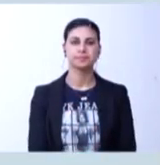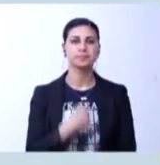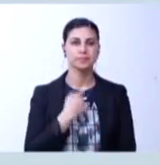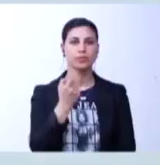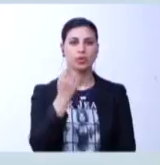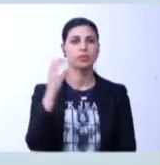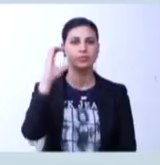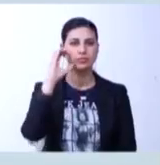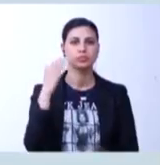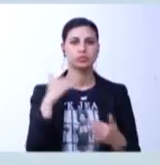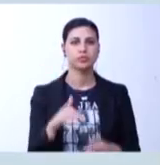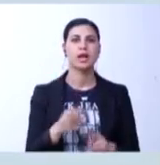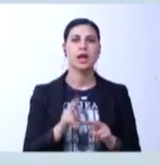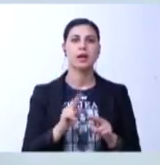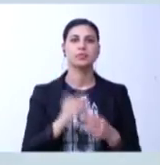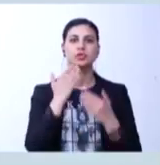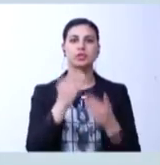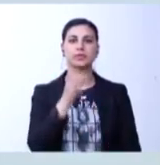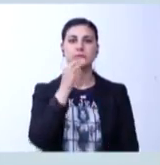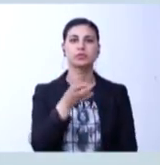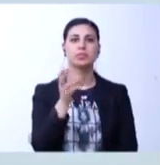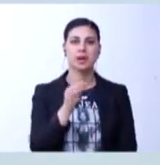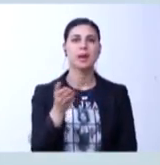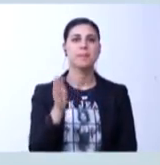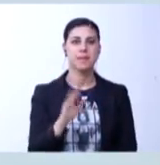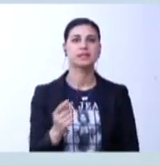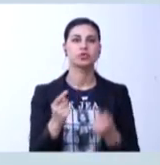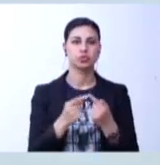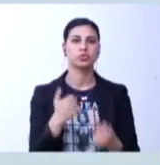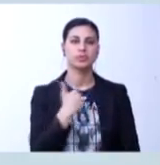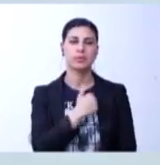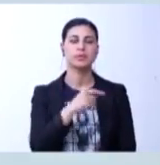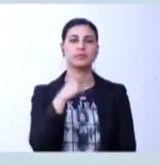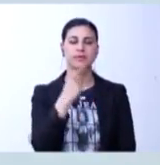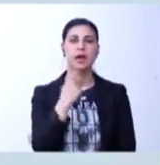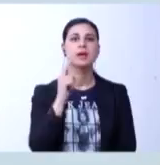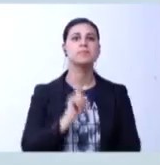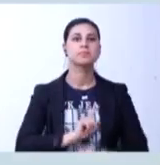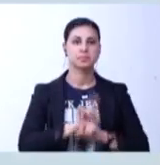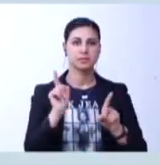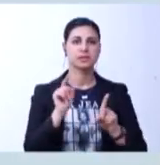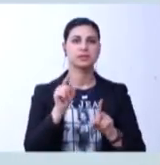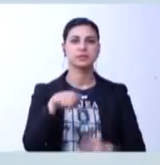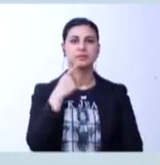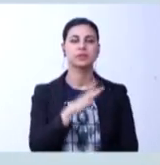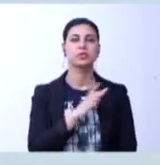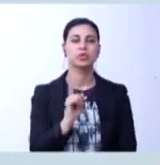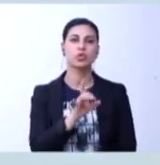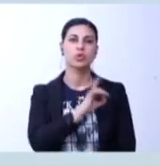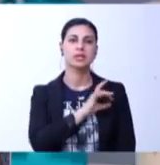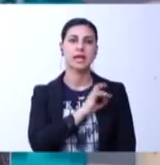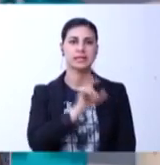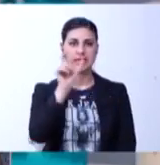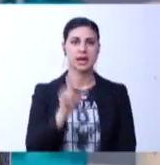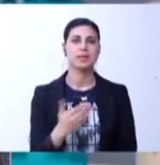ნაწილობრივ მოვისმინე თქვენგან ამ კითხვაზე პასუხი, მაგრამ მაინც დავაზუსტებ, რომ ანატომიური თავისებურება და თქვენ ახსენეთ, რომ